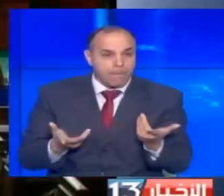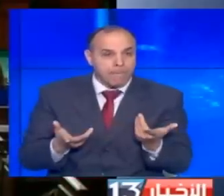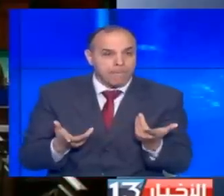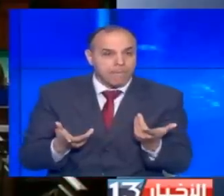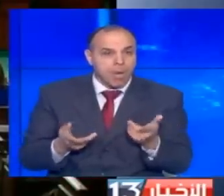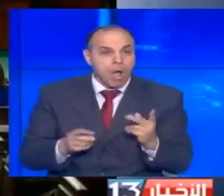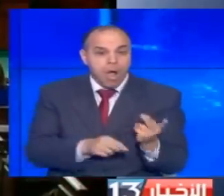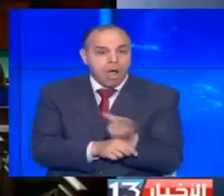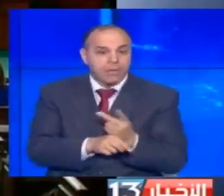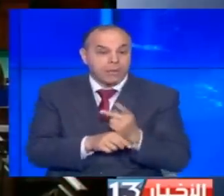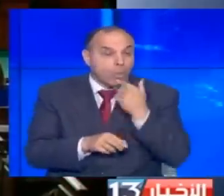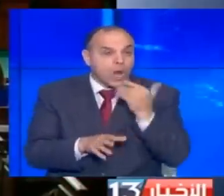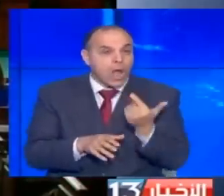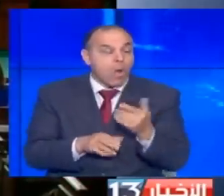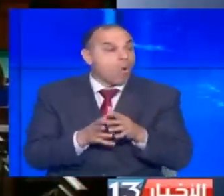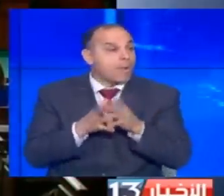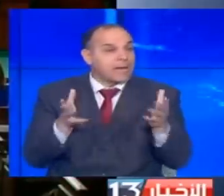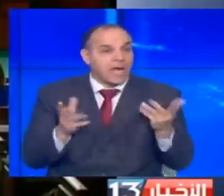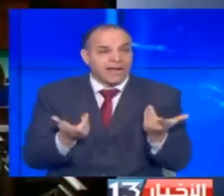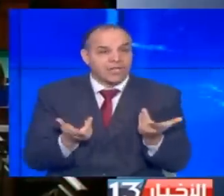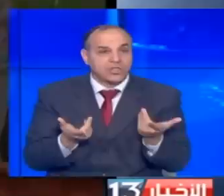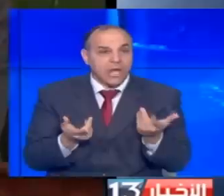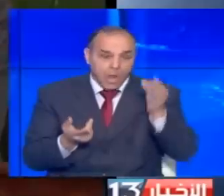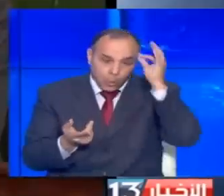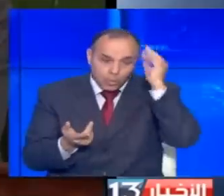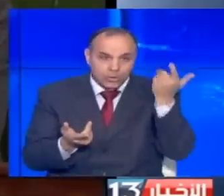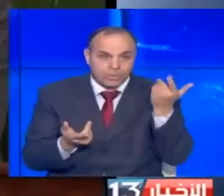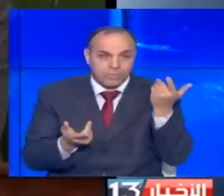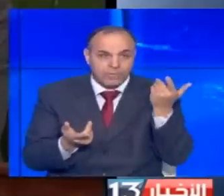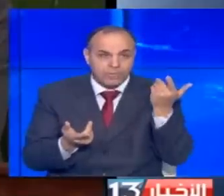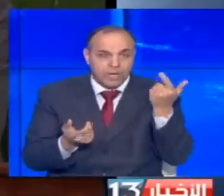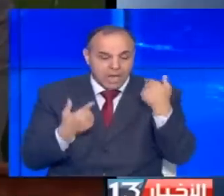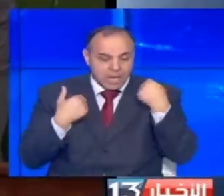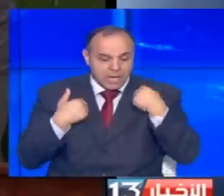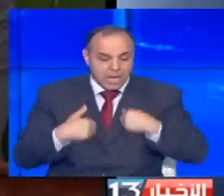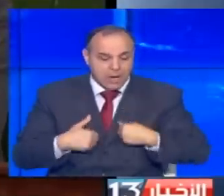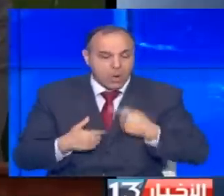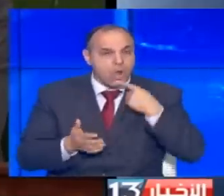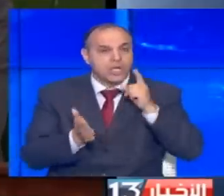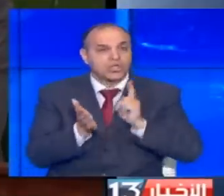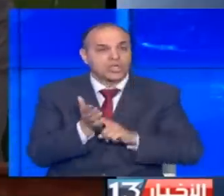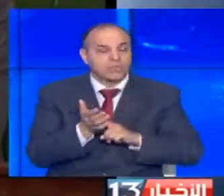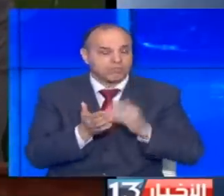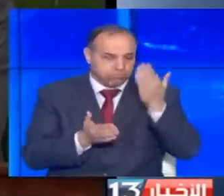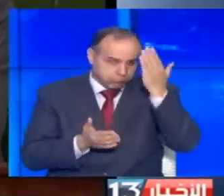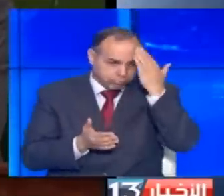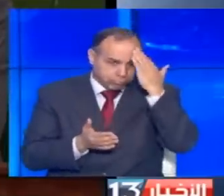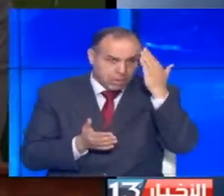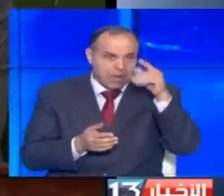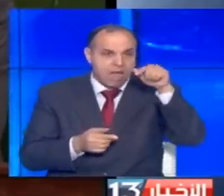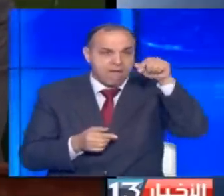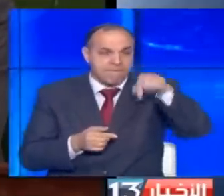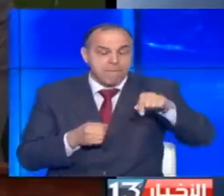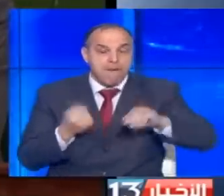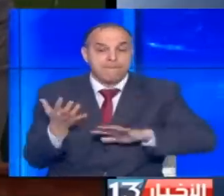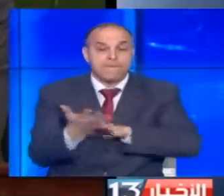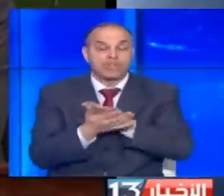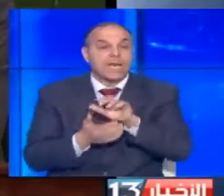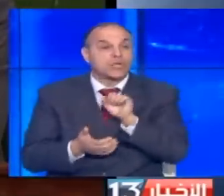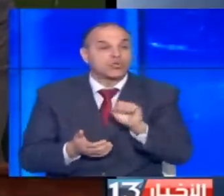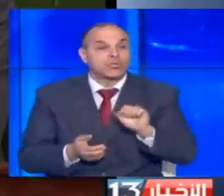يشكل خطوره كبيره على تونس نحن يجب ان نعترف ان هناك ازمه اجتماعيه